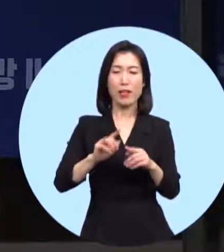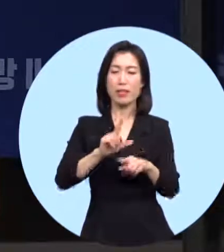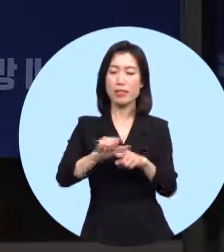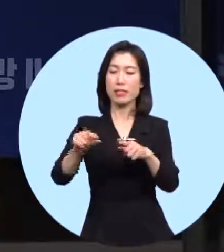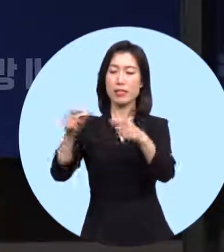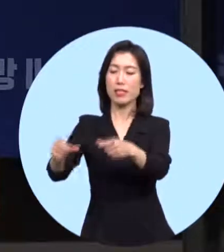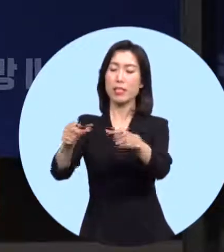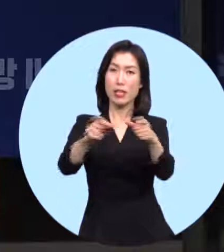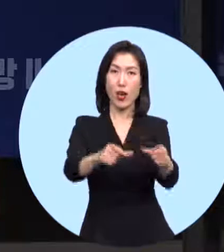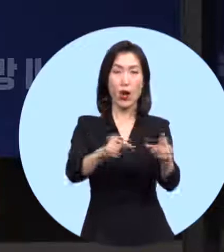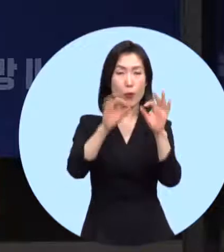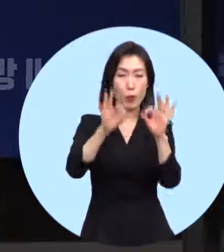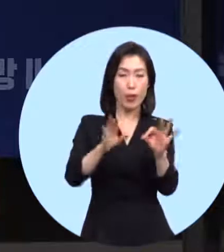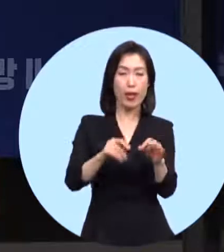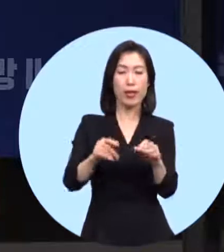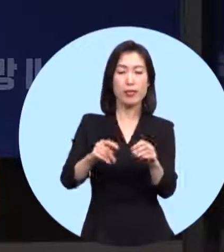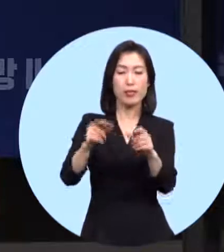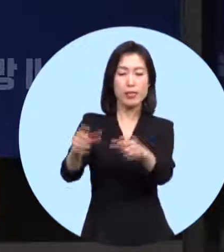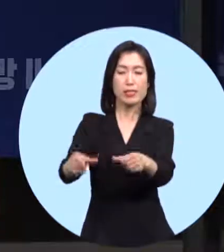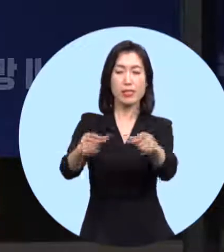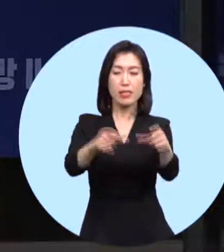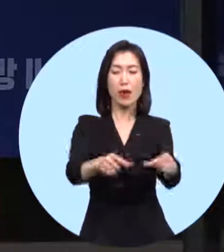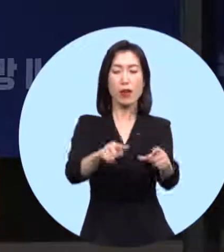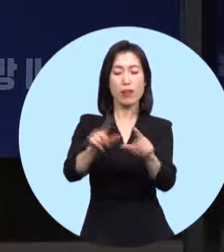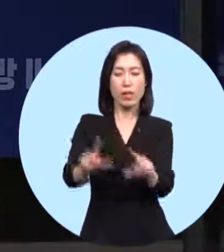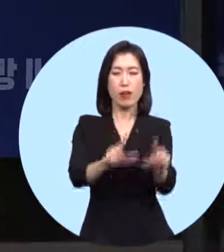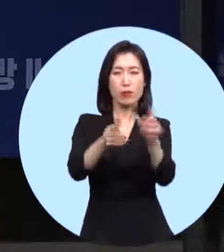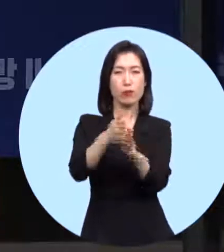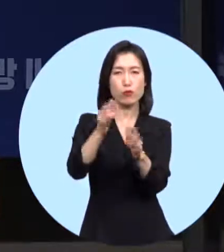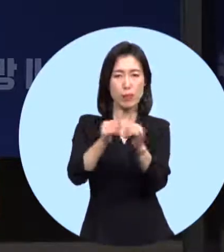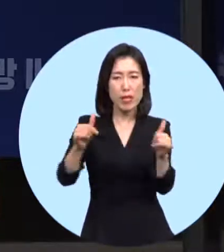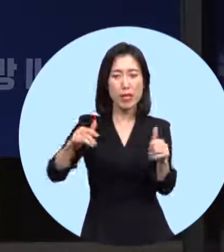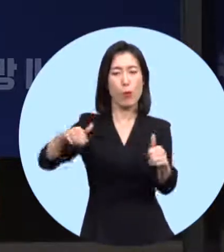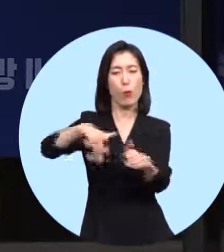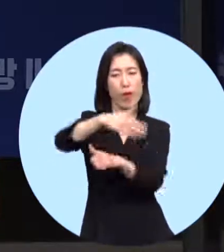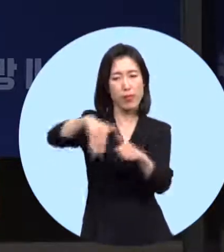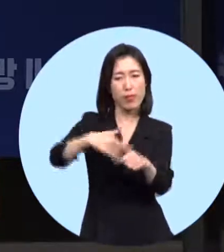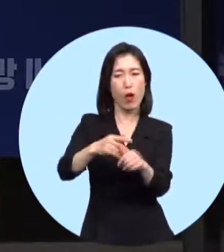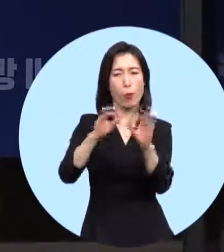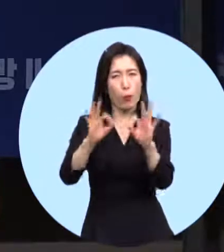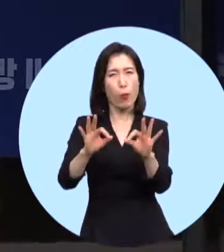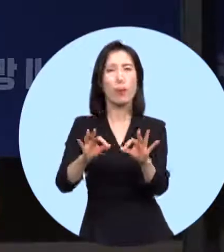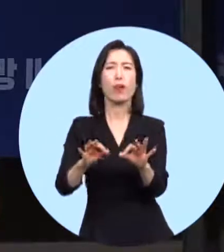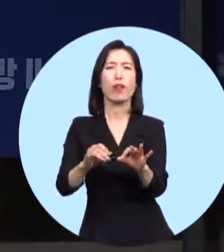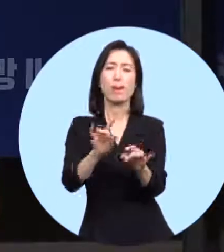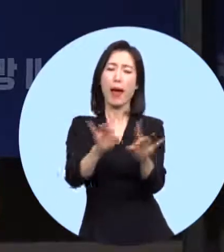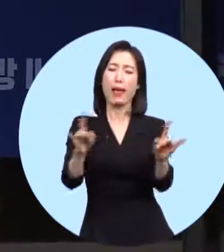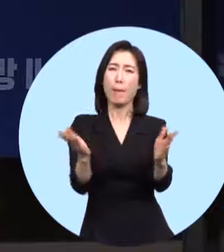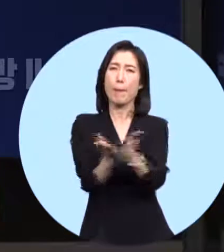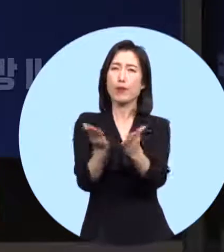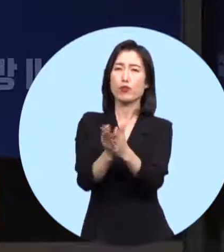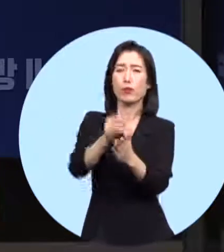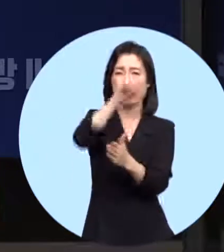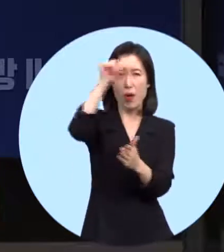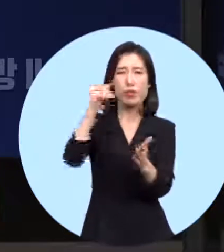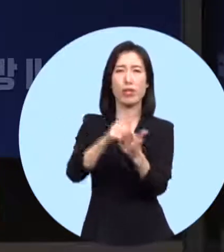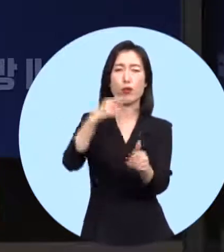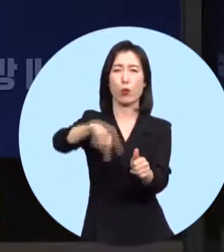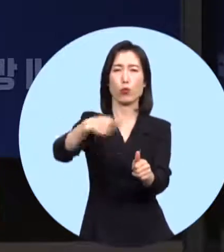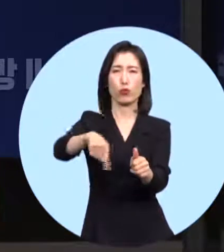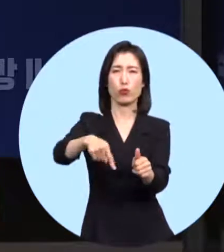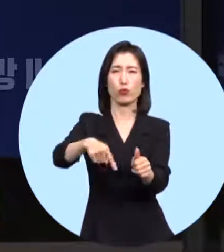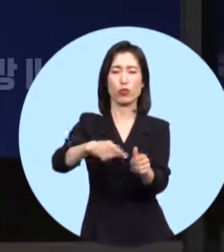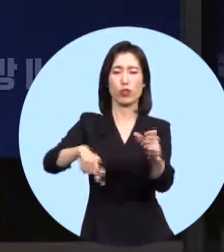사실은 각기 다른 지역 주민의 특성, 지역의 환경, 여건을 고려해서 평생학습을 촉진하려는 노력이